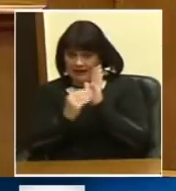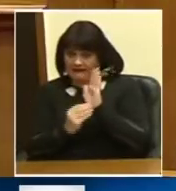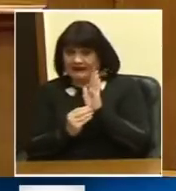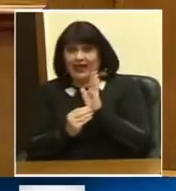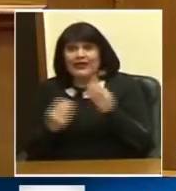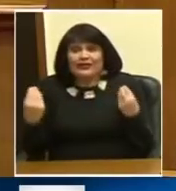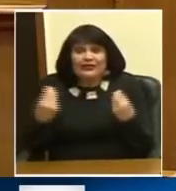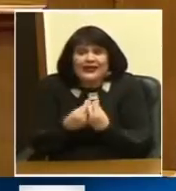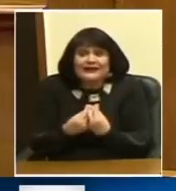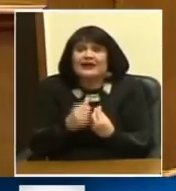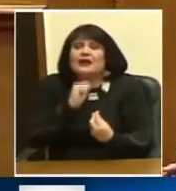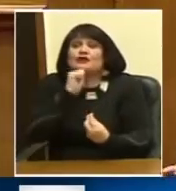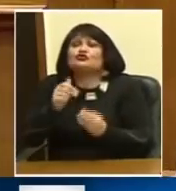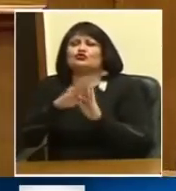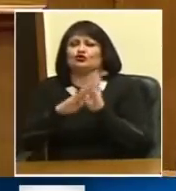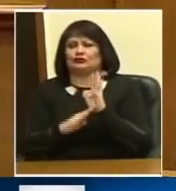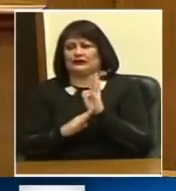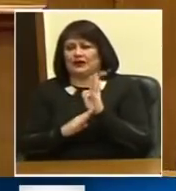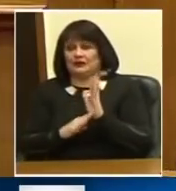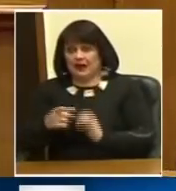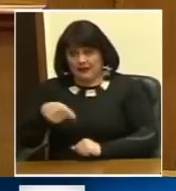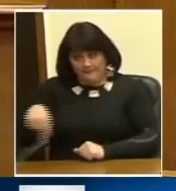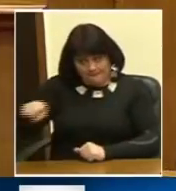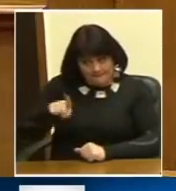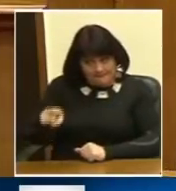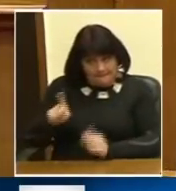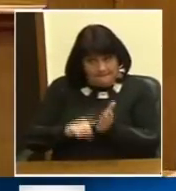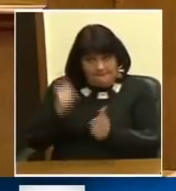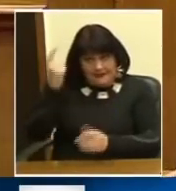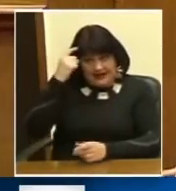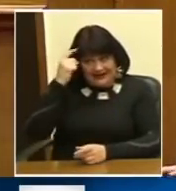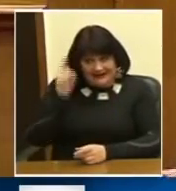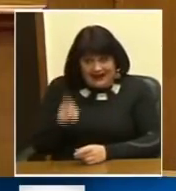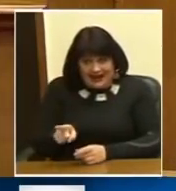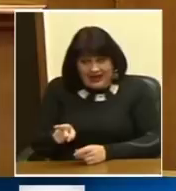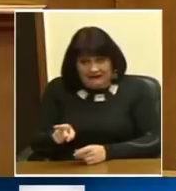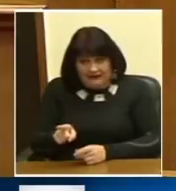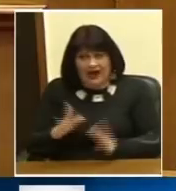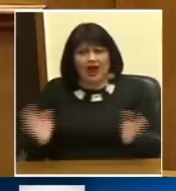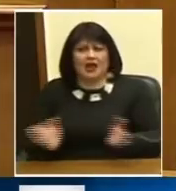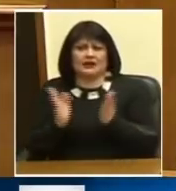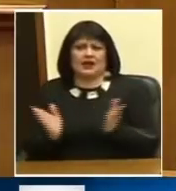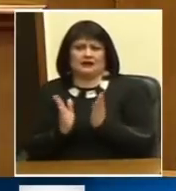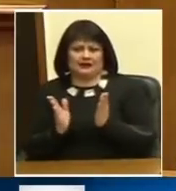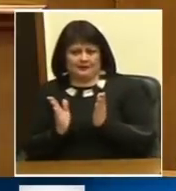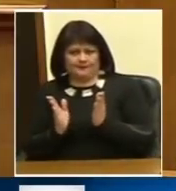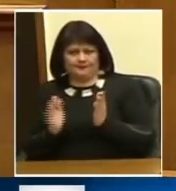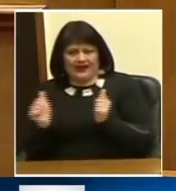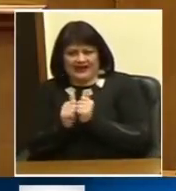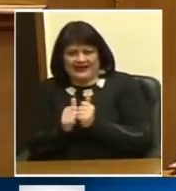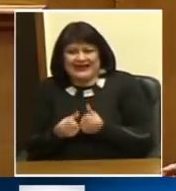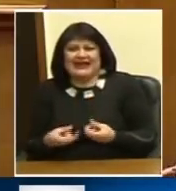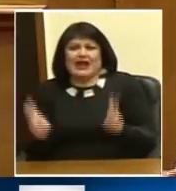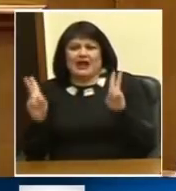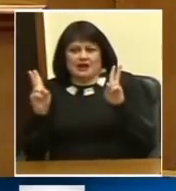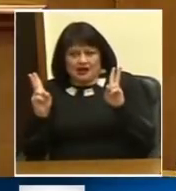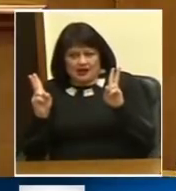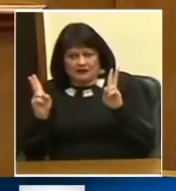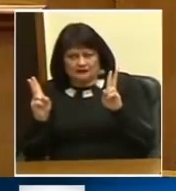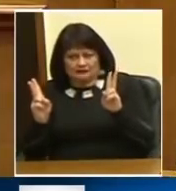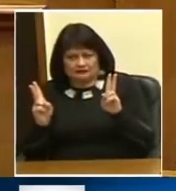συντάγματος. Θα πρέπει να καταλάβετε ότι δεν είναι αιώνιος ο νεοφιλελευθερισμός, ότι δεν είναι αιώνια η